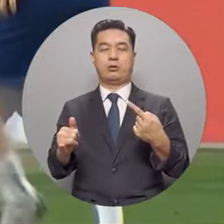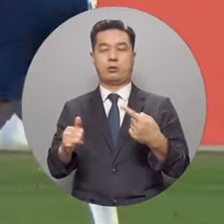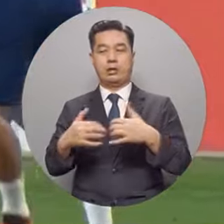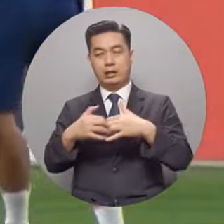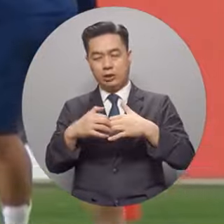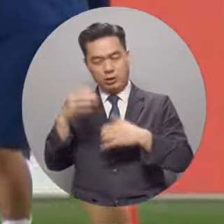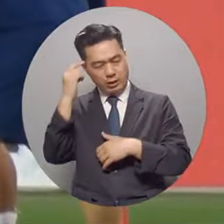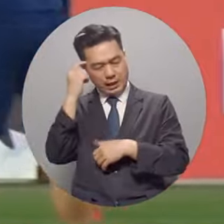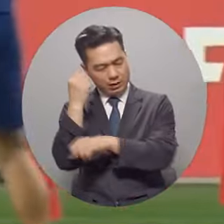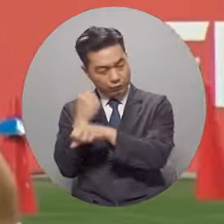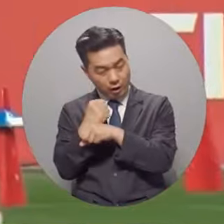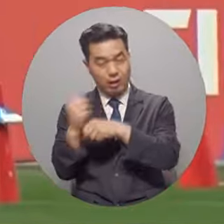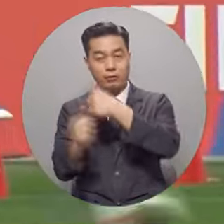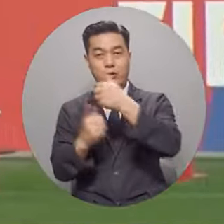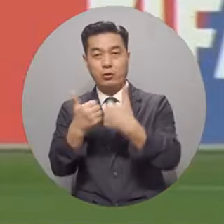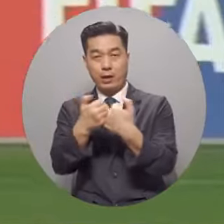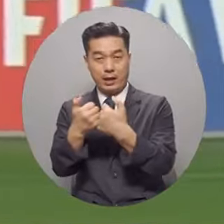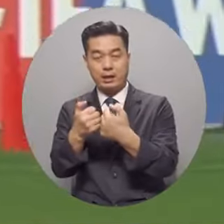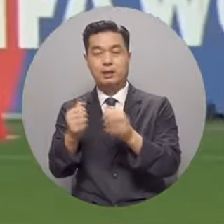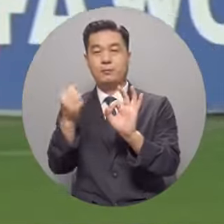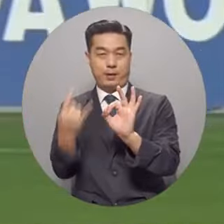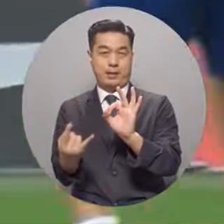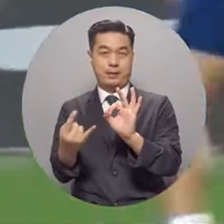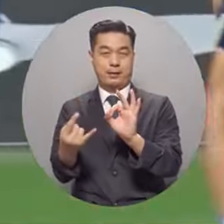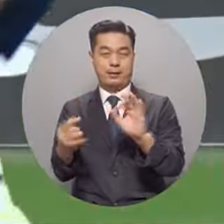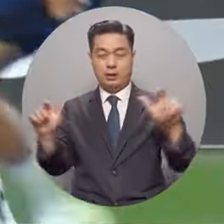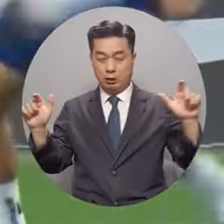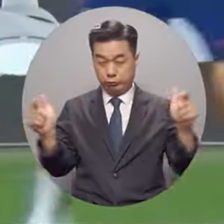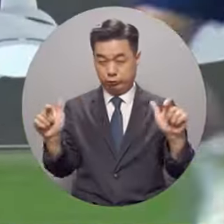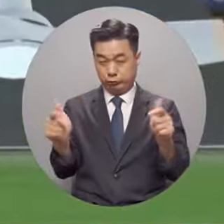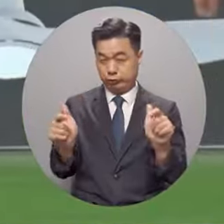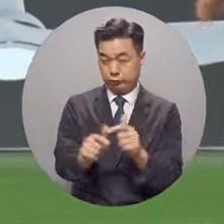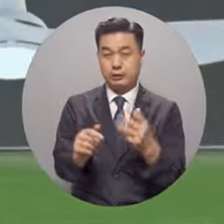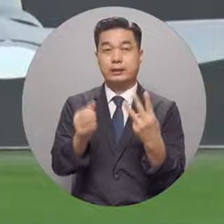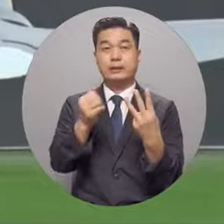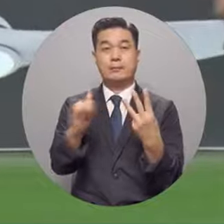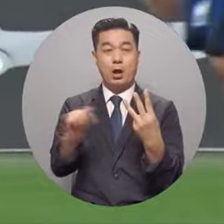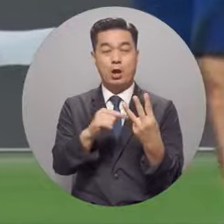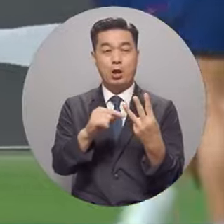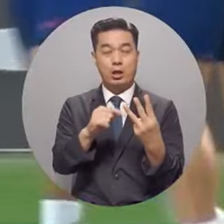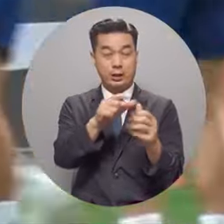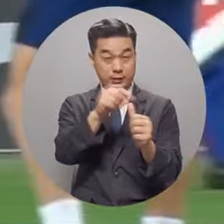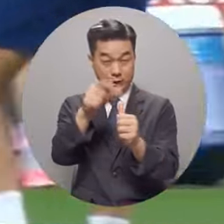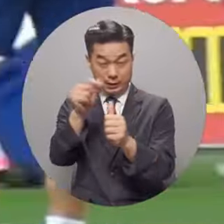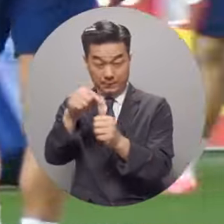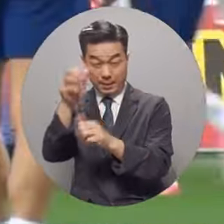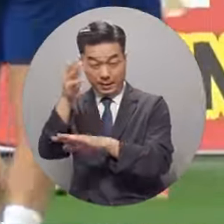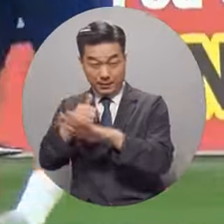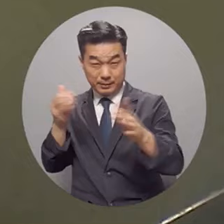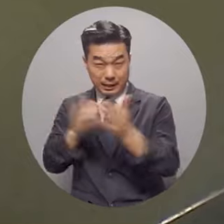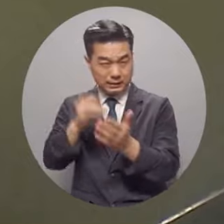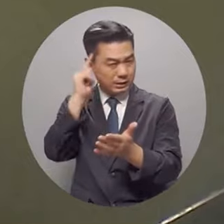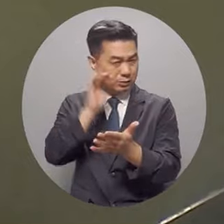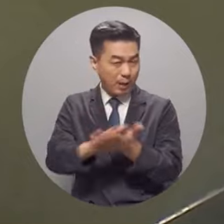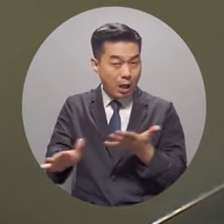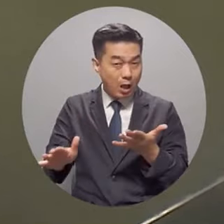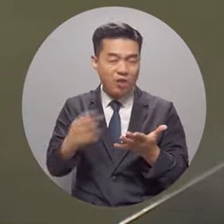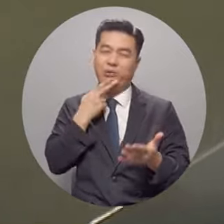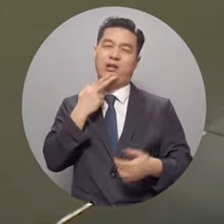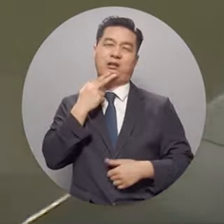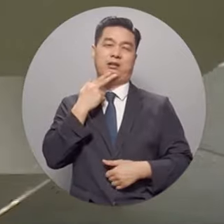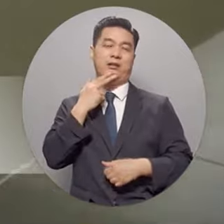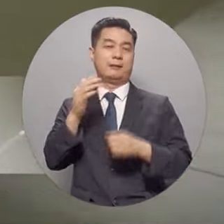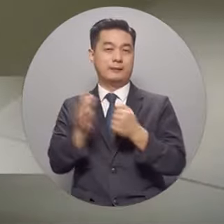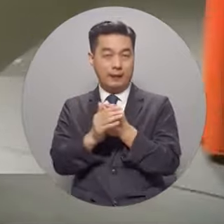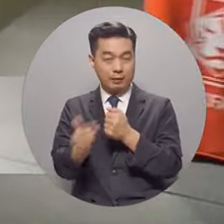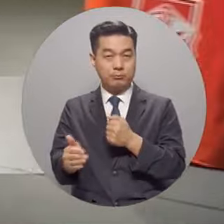10차례. 어렵게 최종 후보를 3명으로 압축했지만 선임 과정은 마지막까지 개운치 않았습니다. 협회